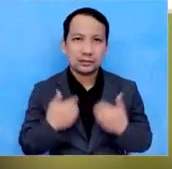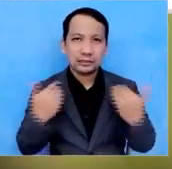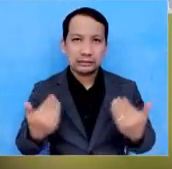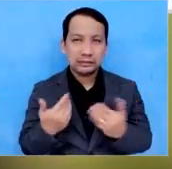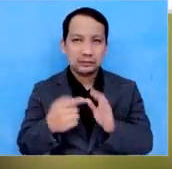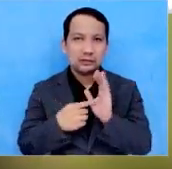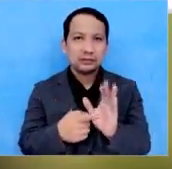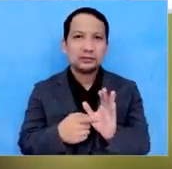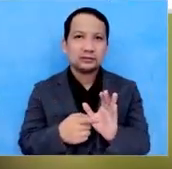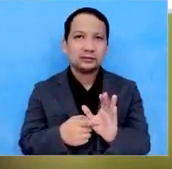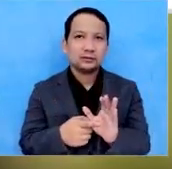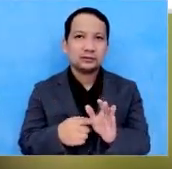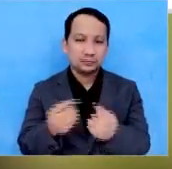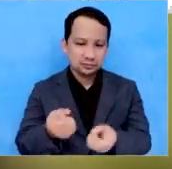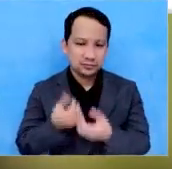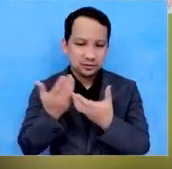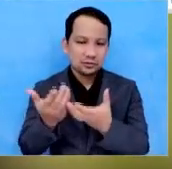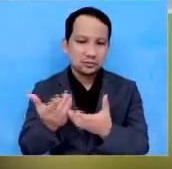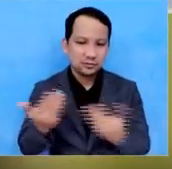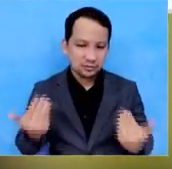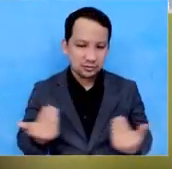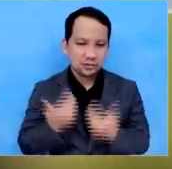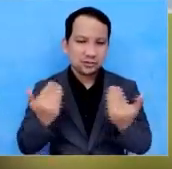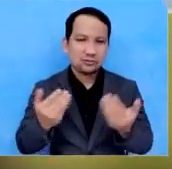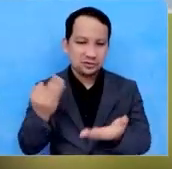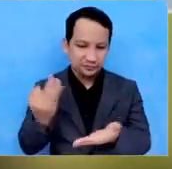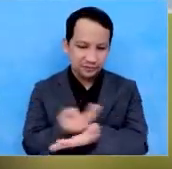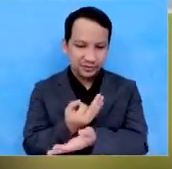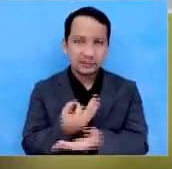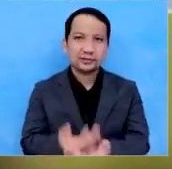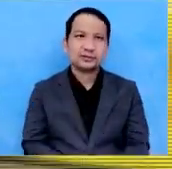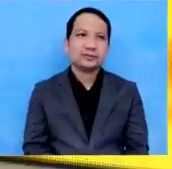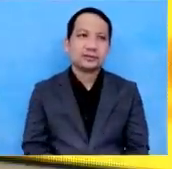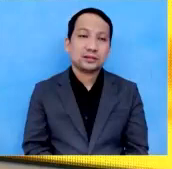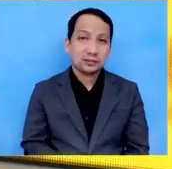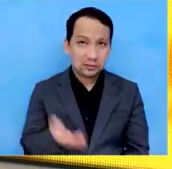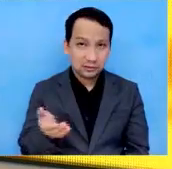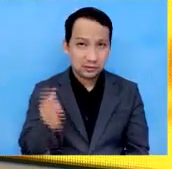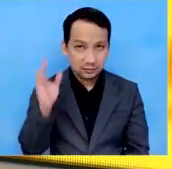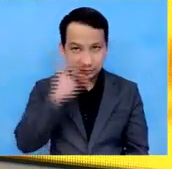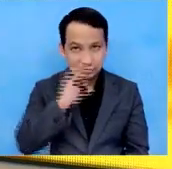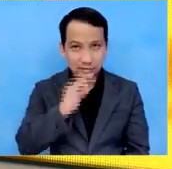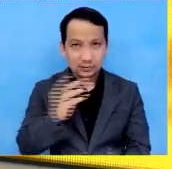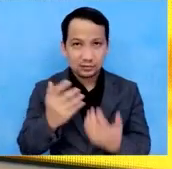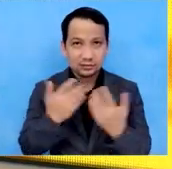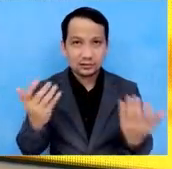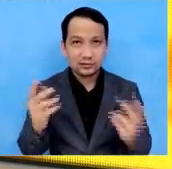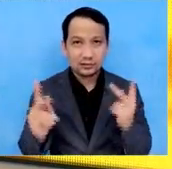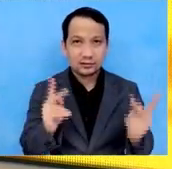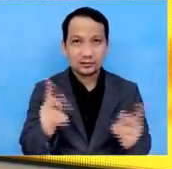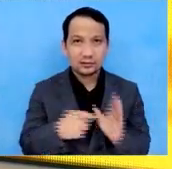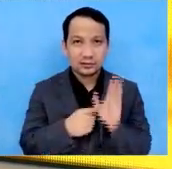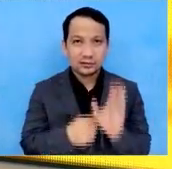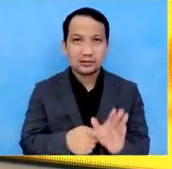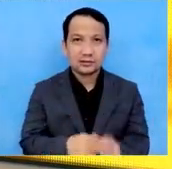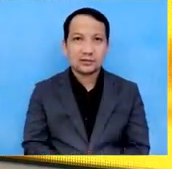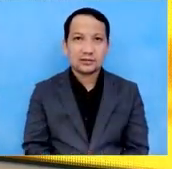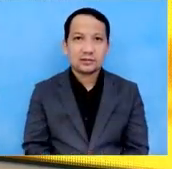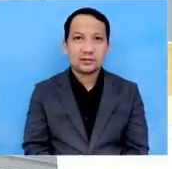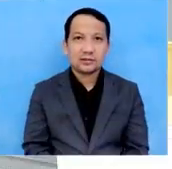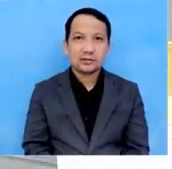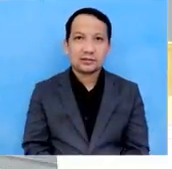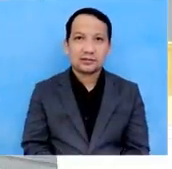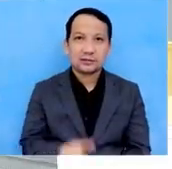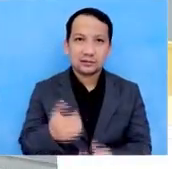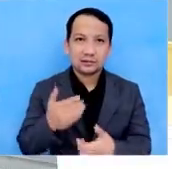din yung binibigay namin sa show. Very young, very fresh po. Yun. At saka yun naman ang hinahanap ng ating mga kapatid. Siyempre, lalo yes, na gusto lang tumawa,